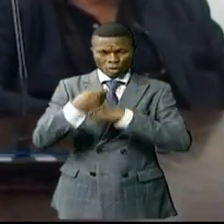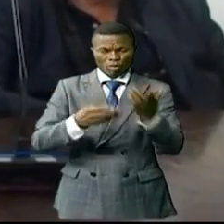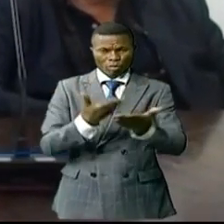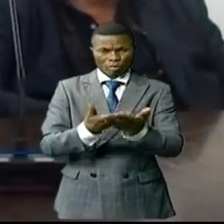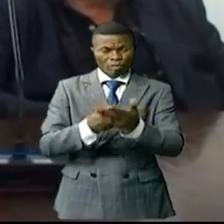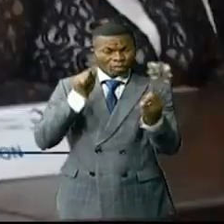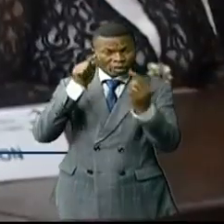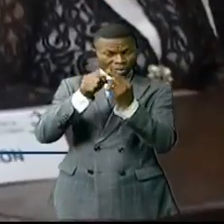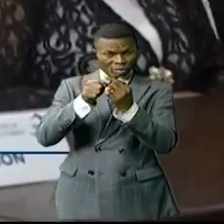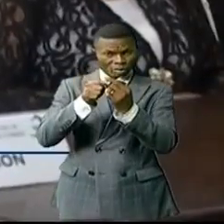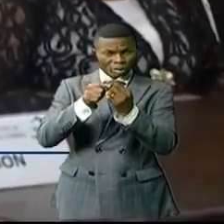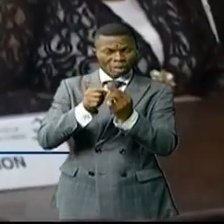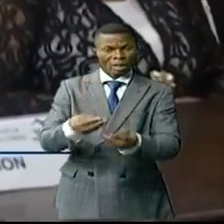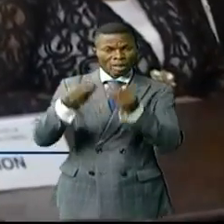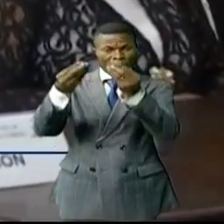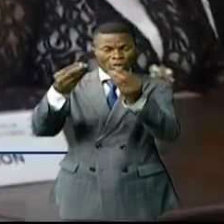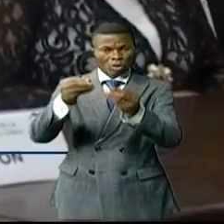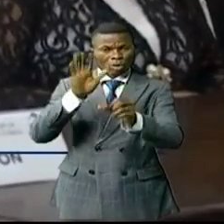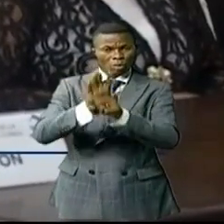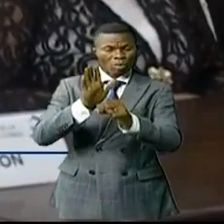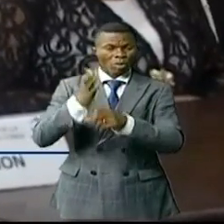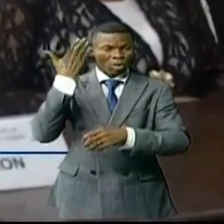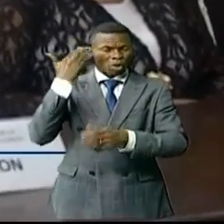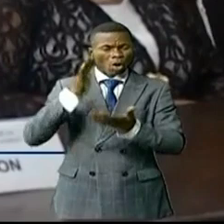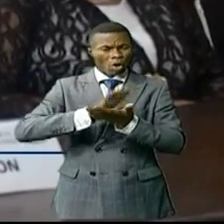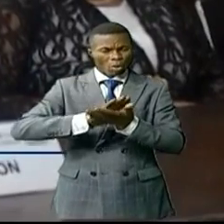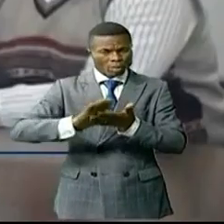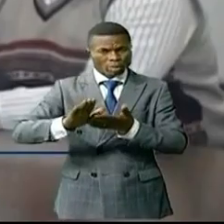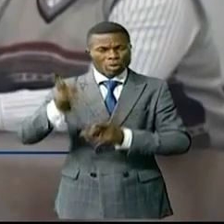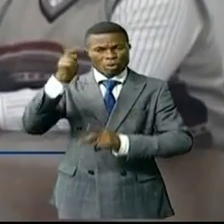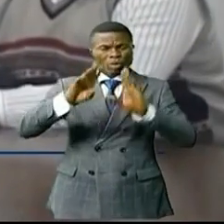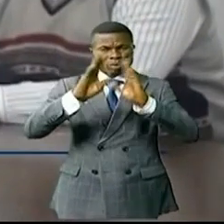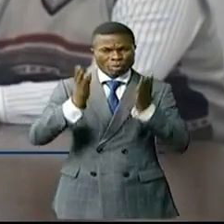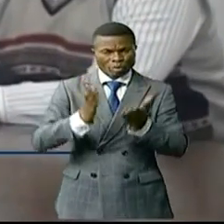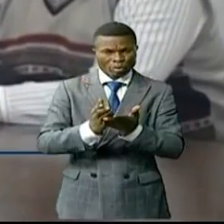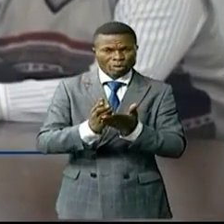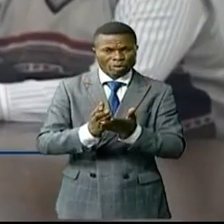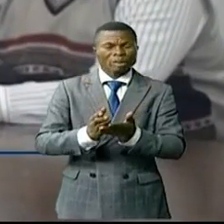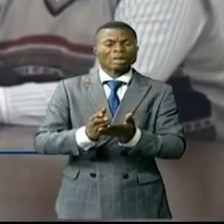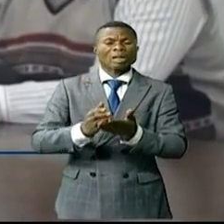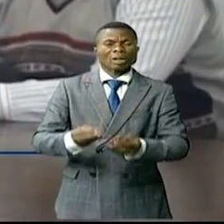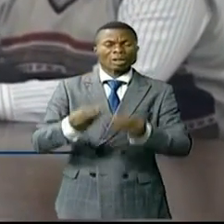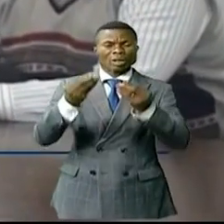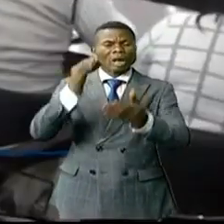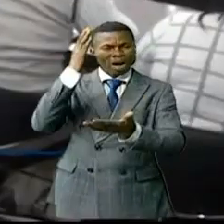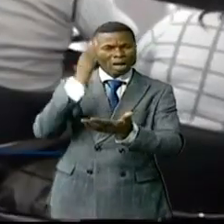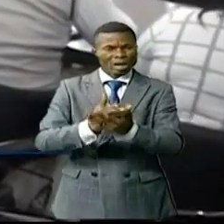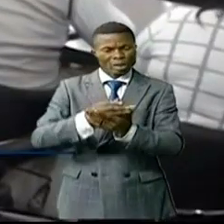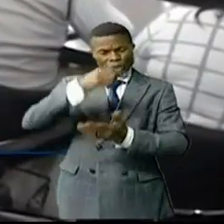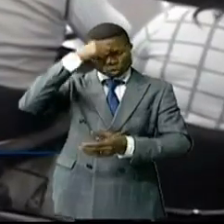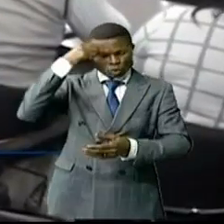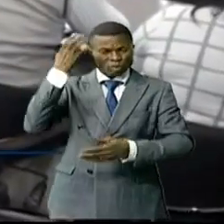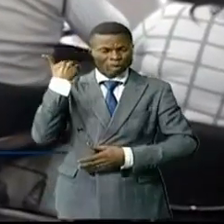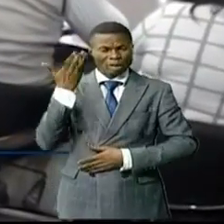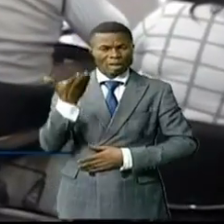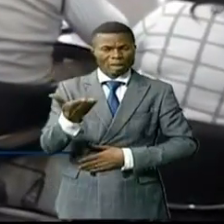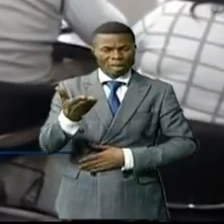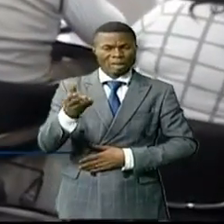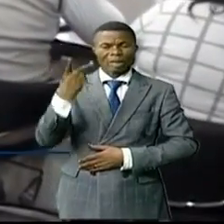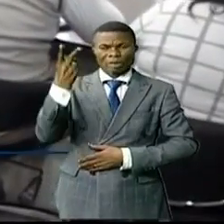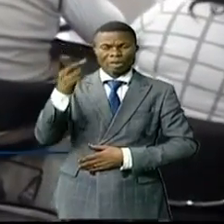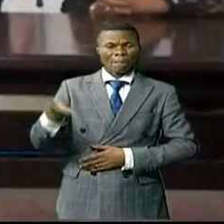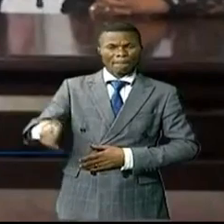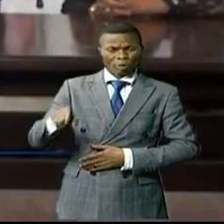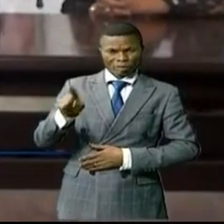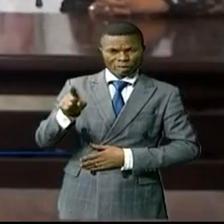L'objectif étant d'apporter une capacité de production additionnelle, permettant de mettre définitivement fin aux affres de pénurie d'eau potable dans ces